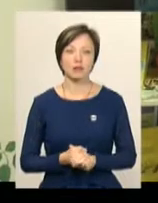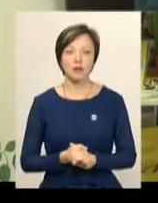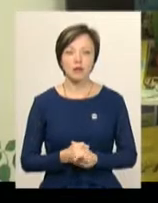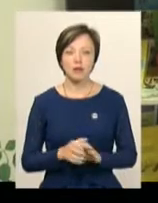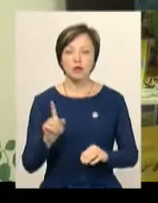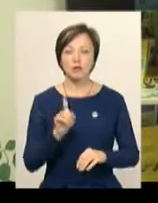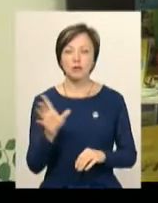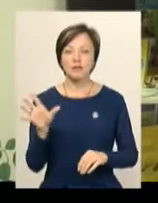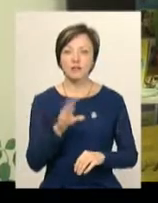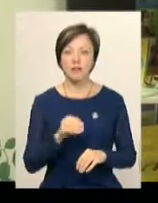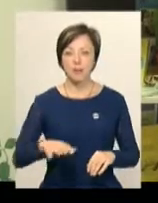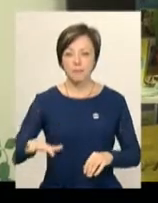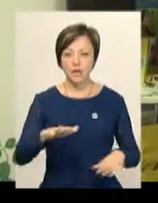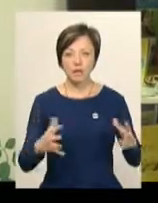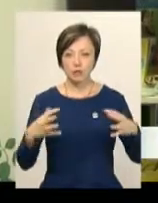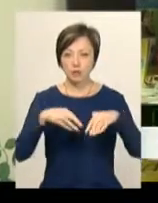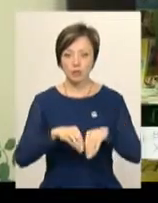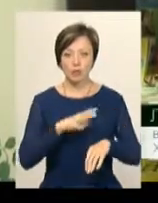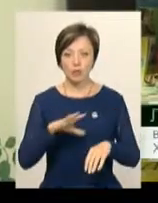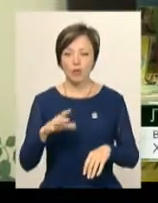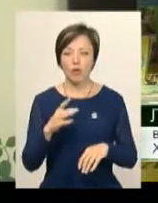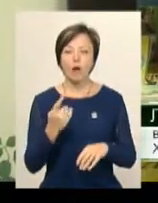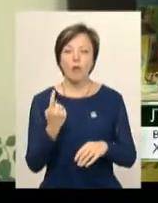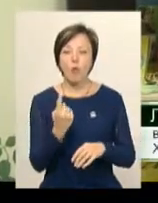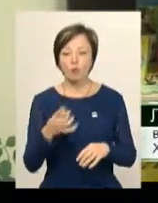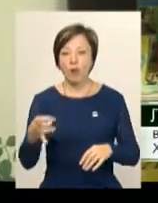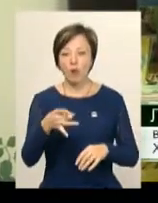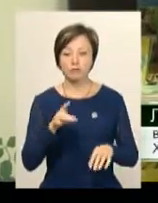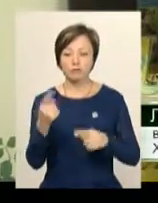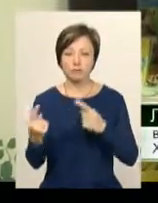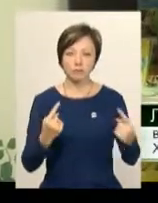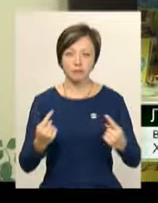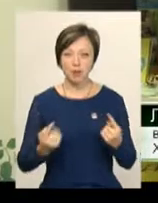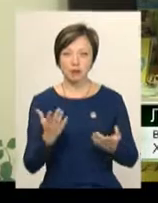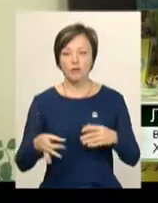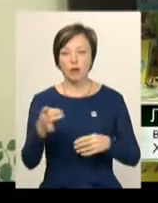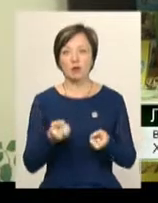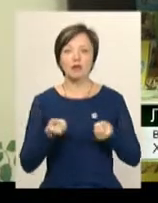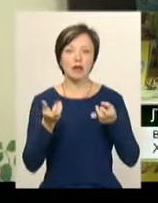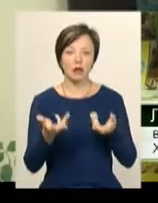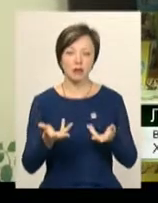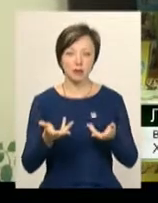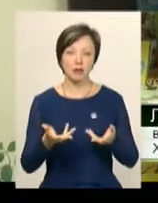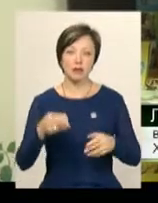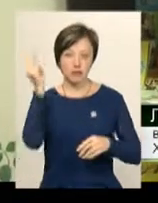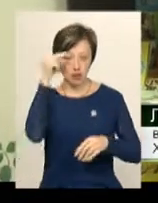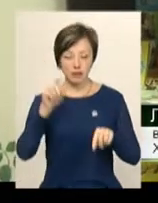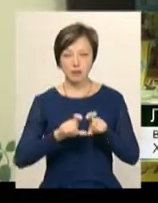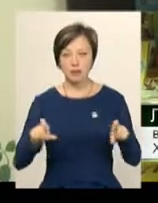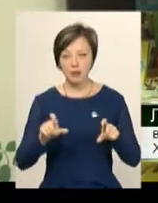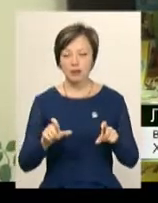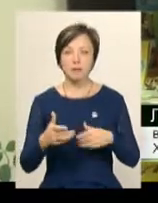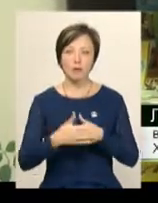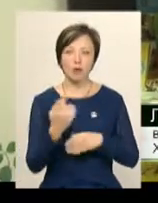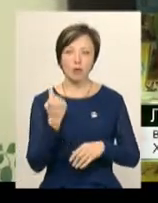були скупчені в одному місті, щоб в кожному мікрорайоні було хоча б по одному майданчику. Якщо в мікрорайоні декілька освітніх закладів, то принаймні